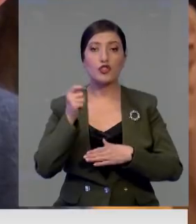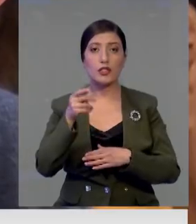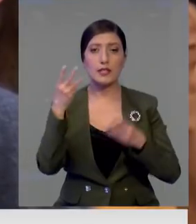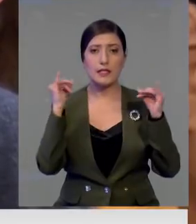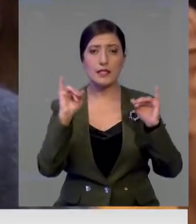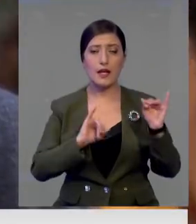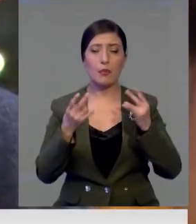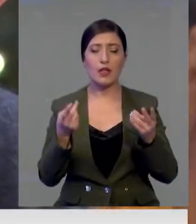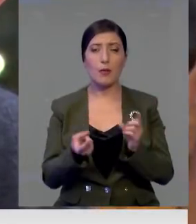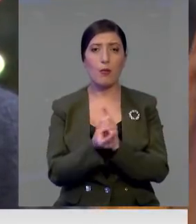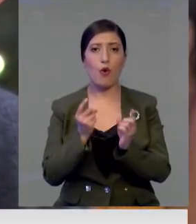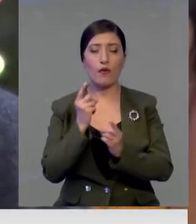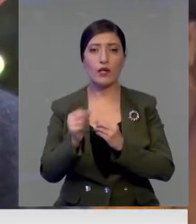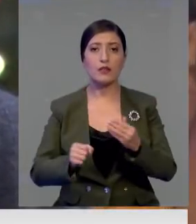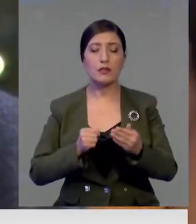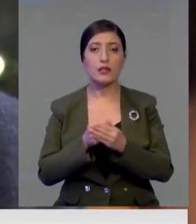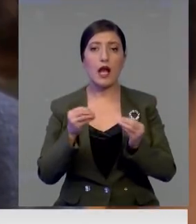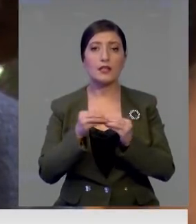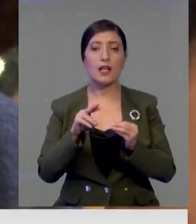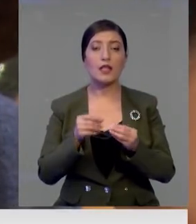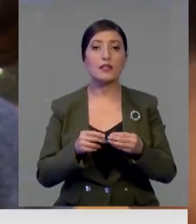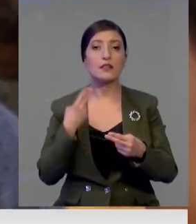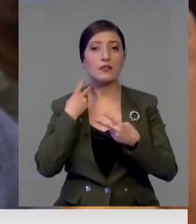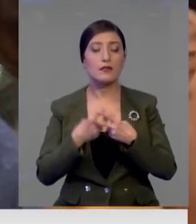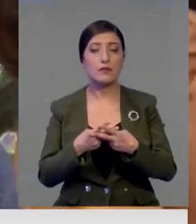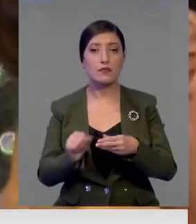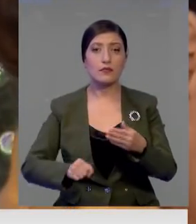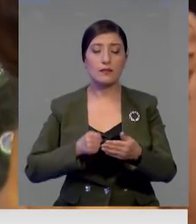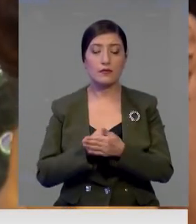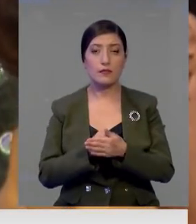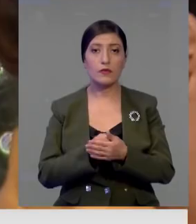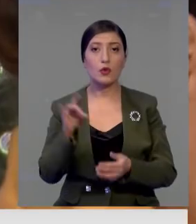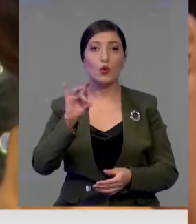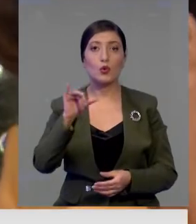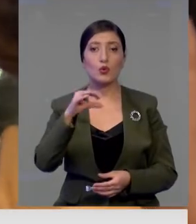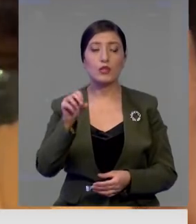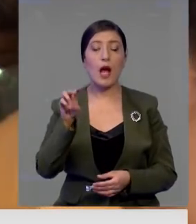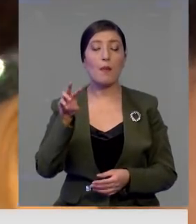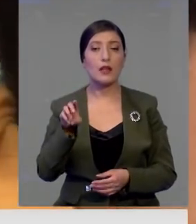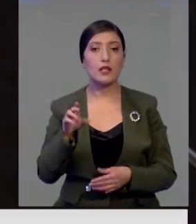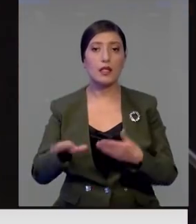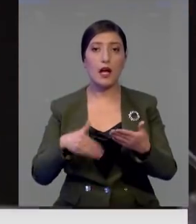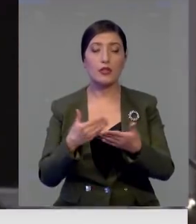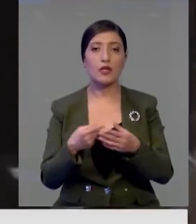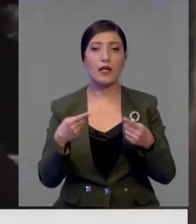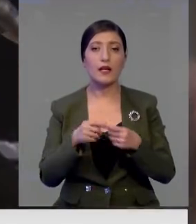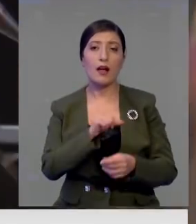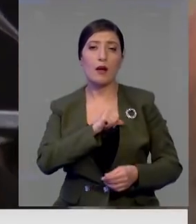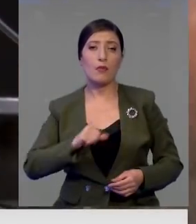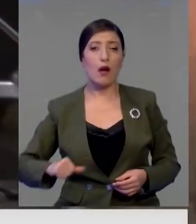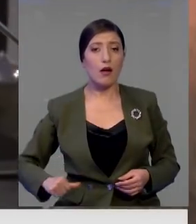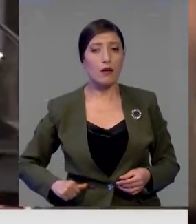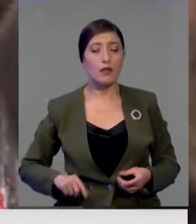18 տարեկաններին ցմահ ազատազրկելու հարցում։ Արդարդատության նախարար Ռուստամ Բադասյանն էլ առաջարկում է քրեական հեղինակությունների հետ կապ